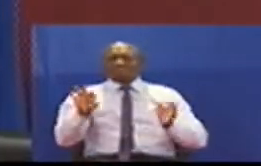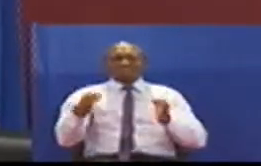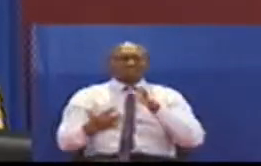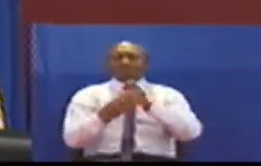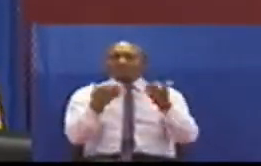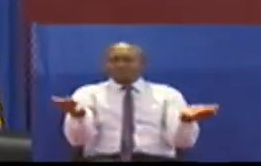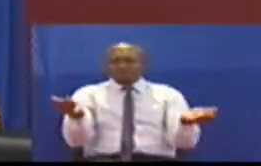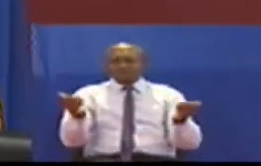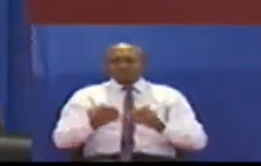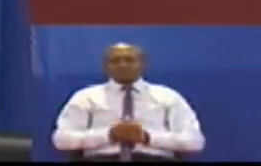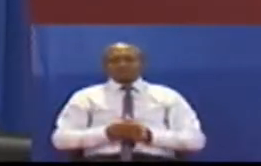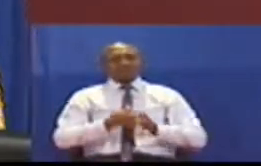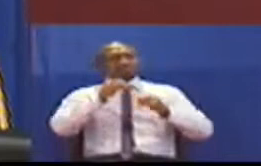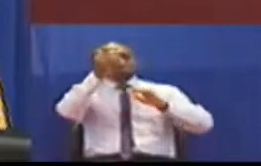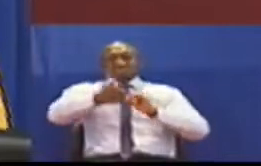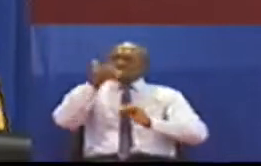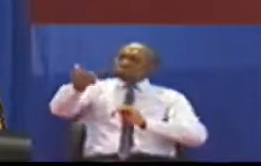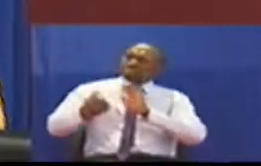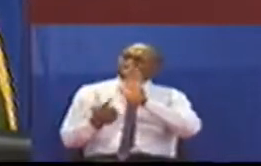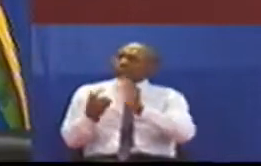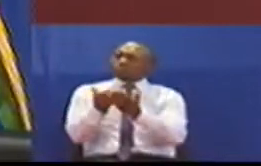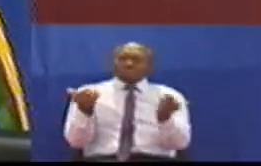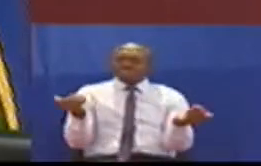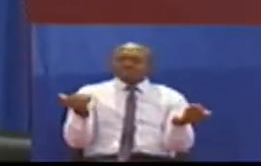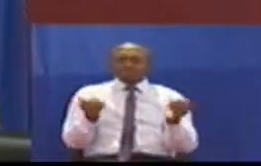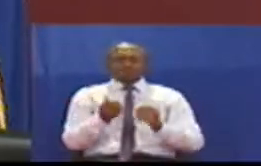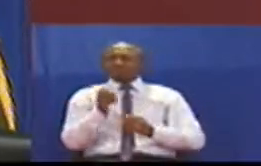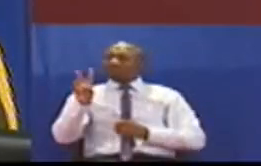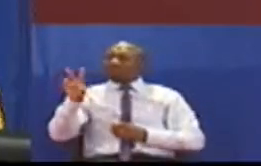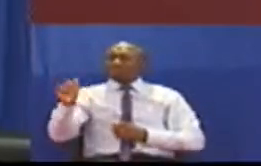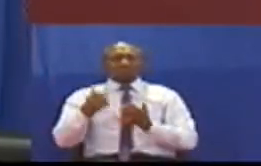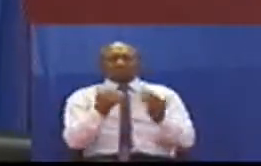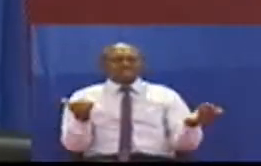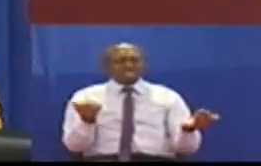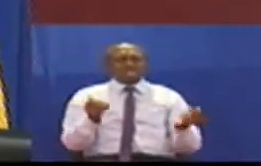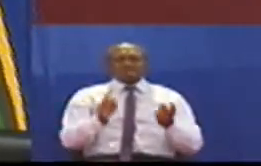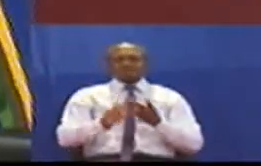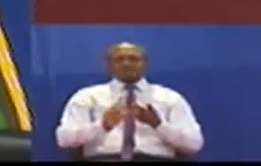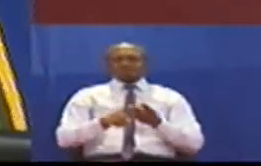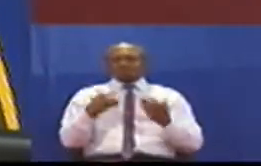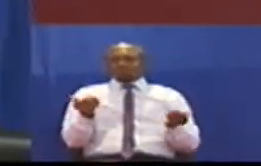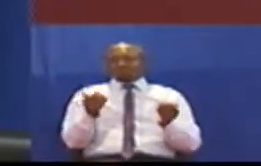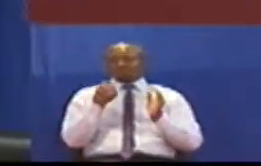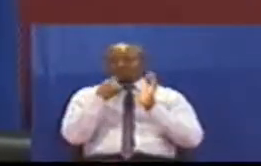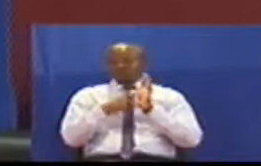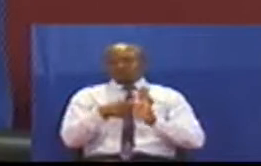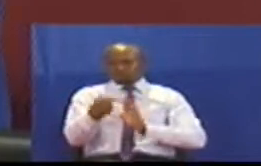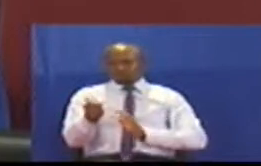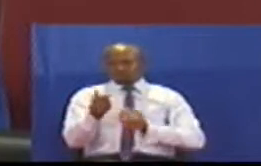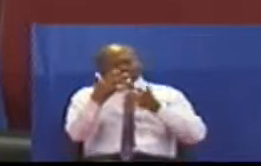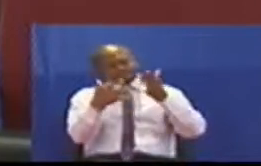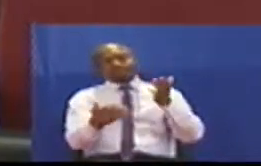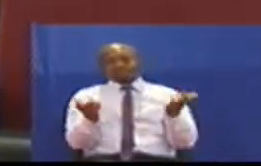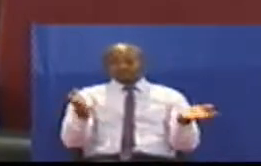serikali kwa nini nakaa miezi yote huko bandarini, kuna nini? Naambia VAT. Sasa VAT imefanyaje vitu vya namna hiyo? Sitaki kutoa mifano, lakini kuna mifano miwili mitatu